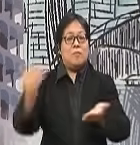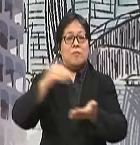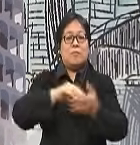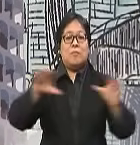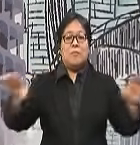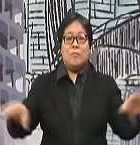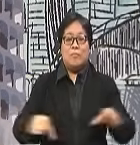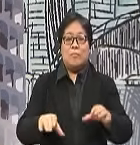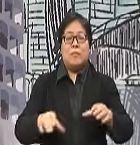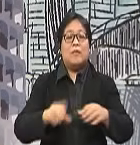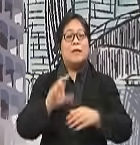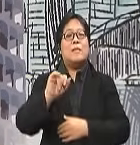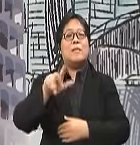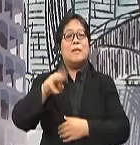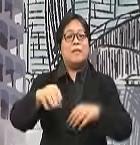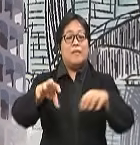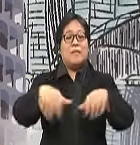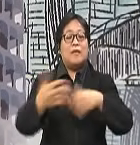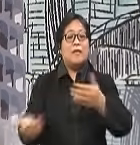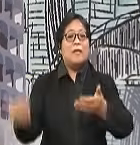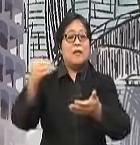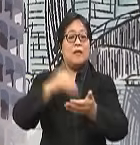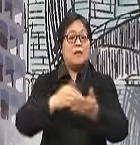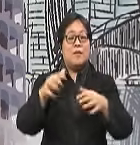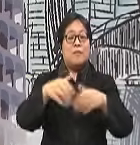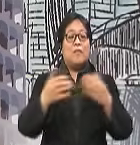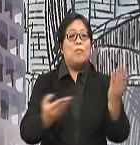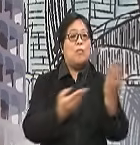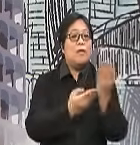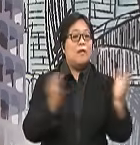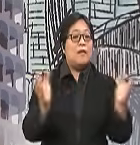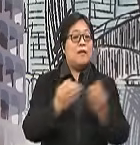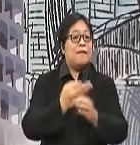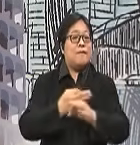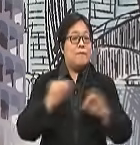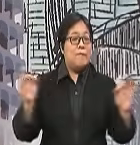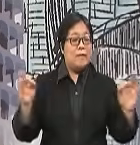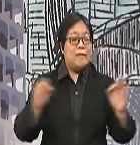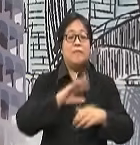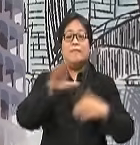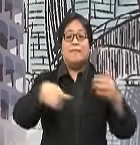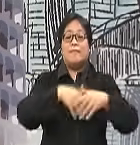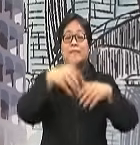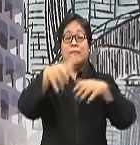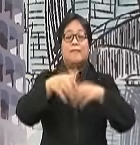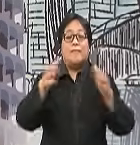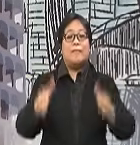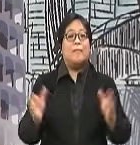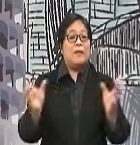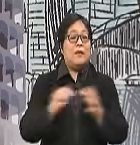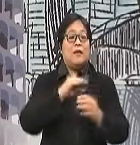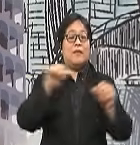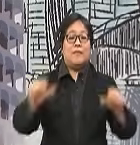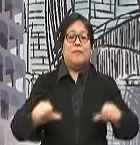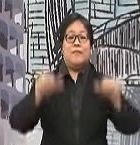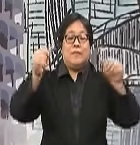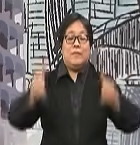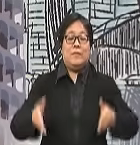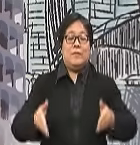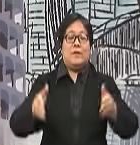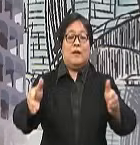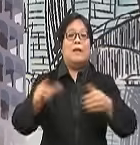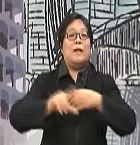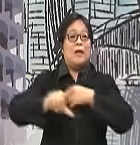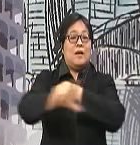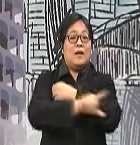pembiayaan tanam semula pekebun kecil secara percuma kepada pekebun kecil dan menit Tara Jalan Kebun